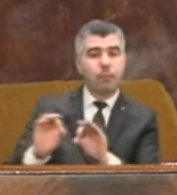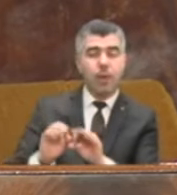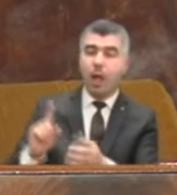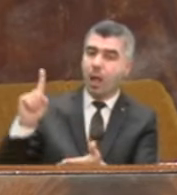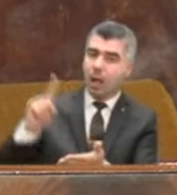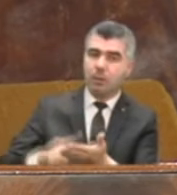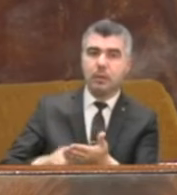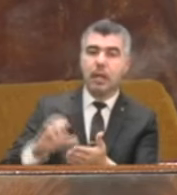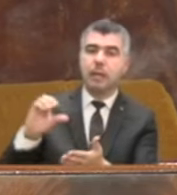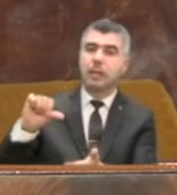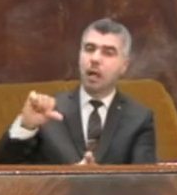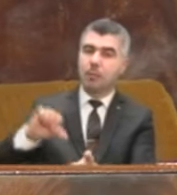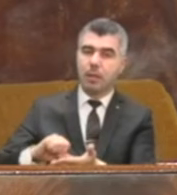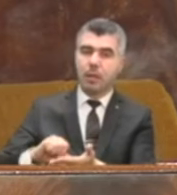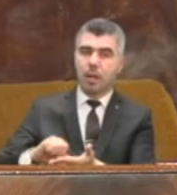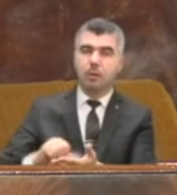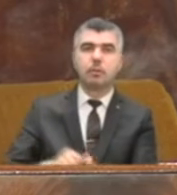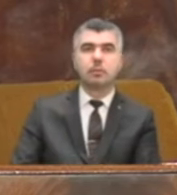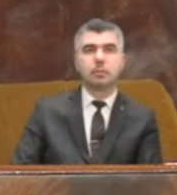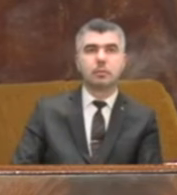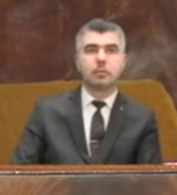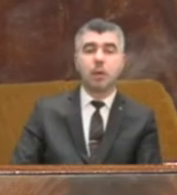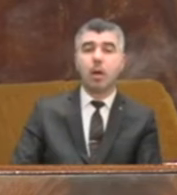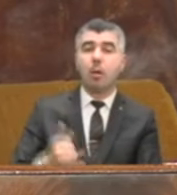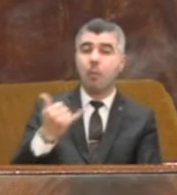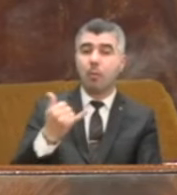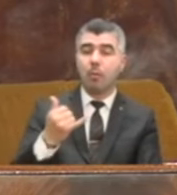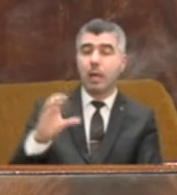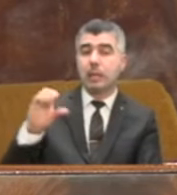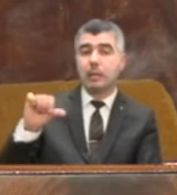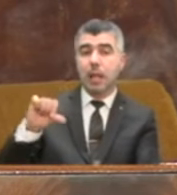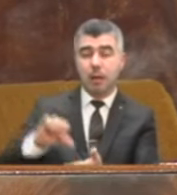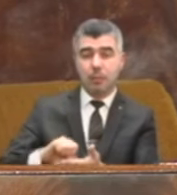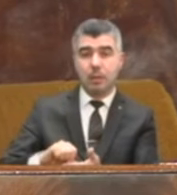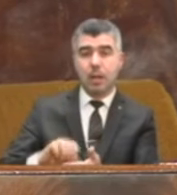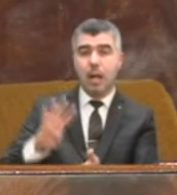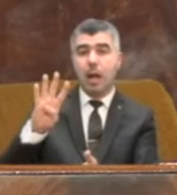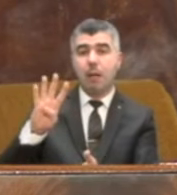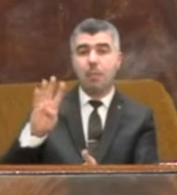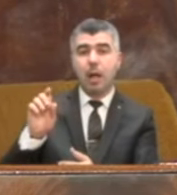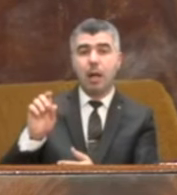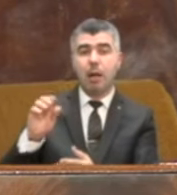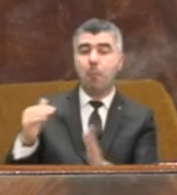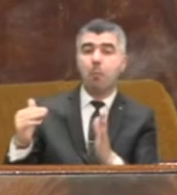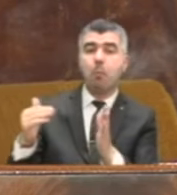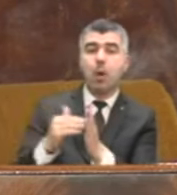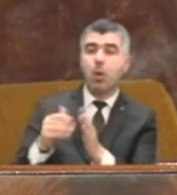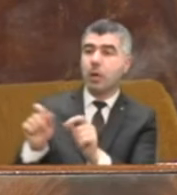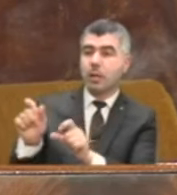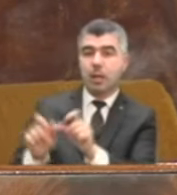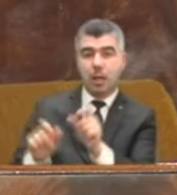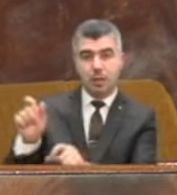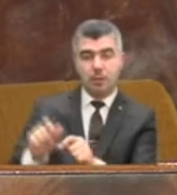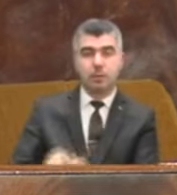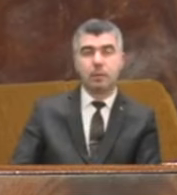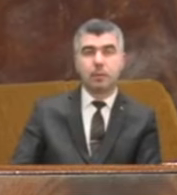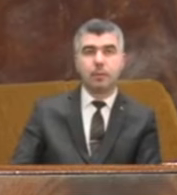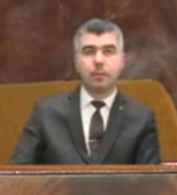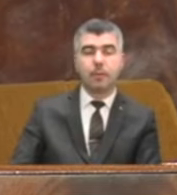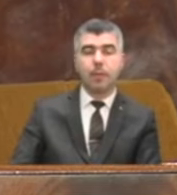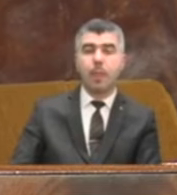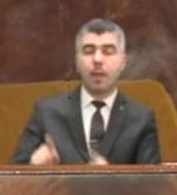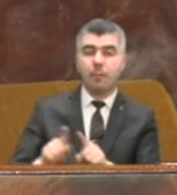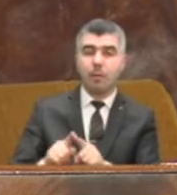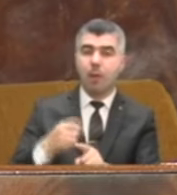للدار البيضاء ايضا. وكذلك الدار البيضاء فيها اكثر من 4 مليون ديال النسمه. ثم مساله ديال